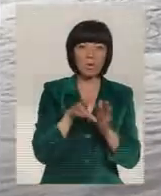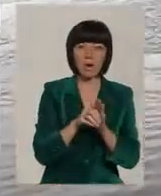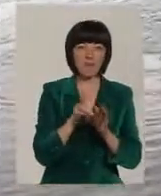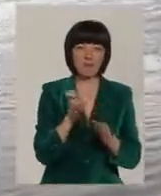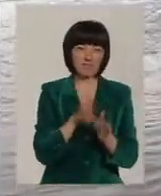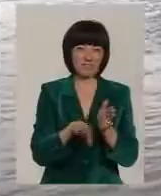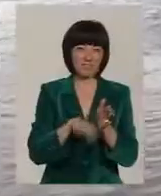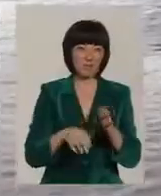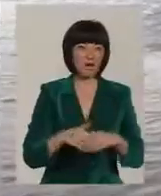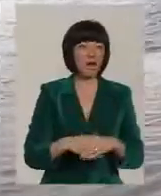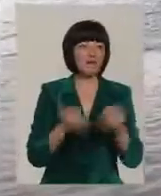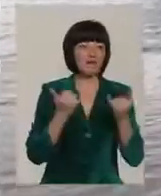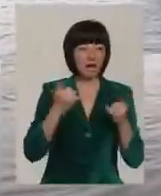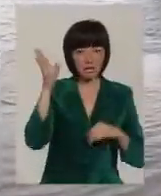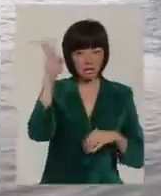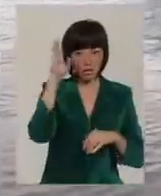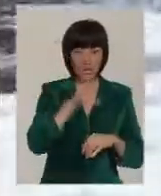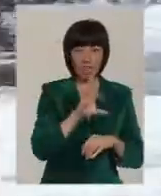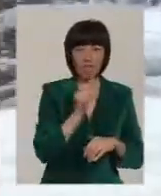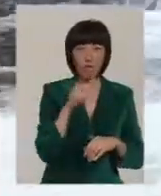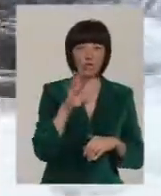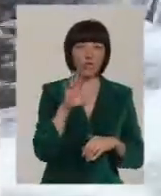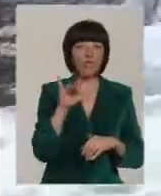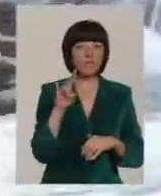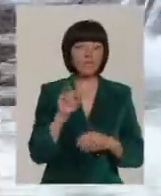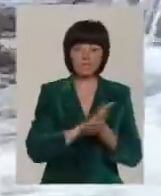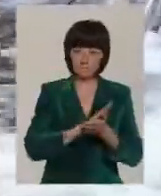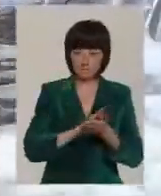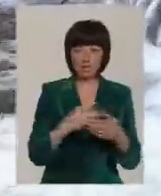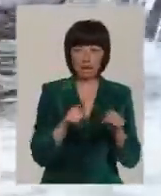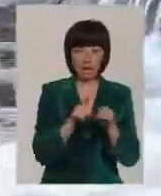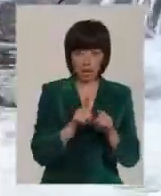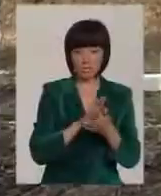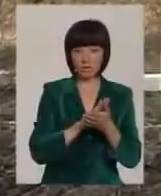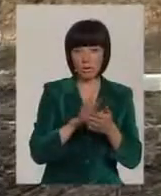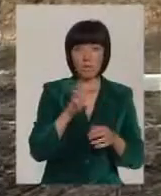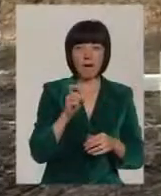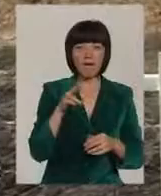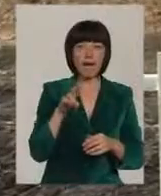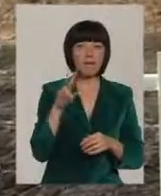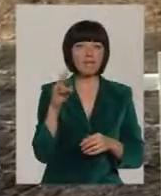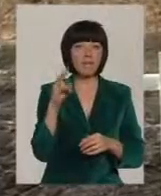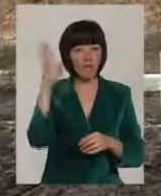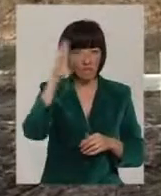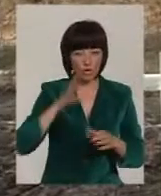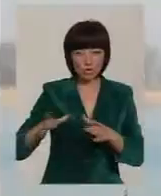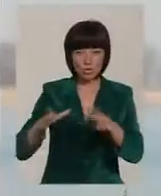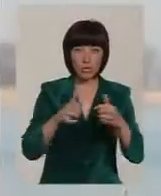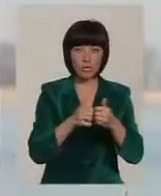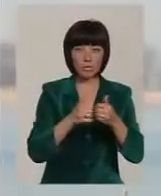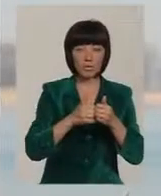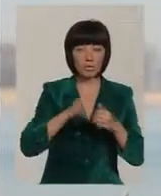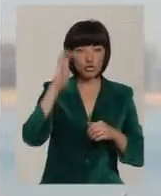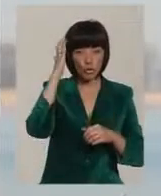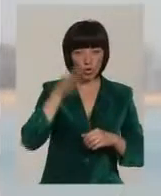серйозні. Зараз вода у річці Войтовині прозора. Така сама прозора вона і у Мар'янівському водосховищі поблизу